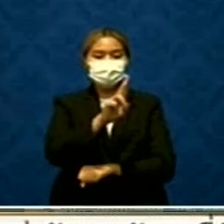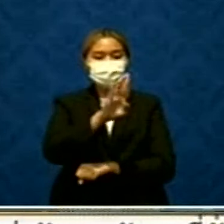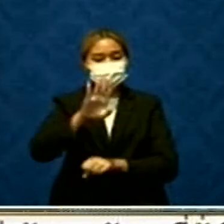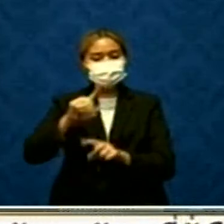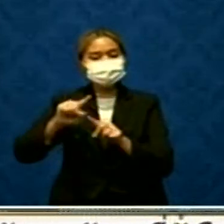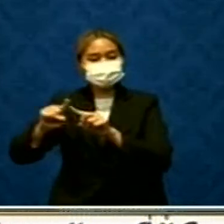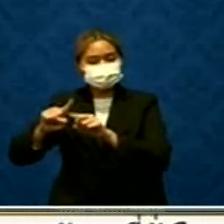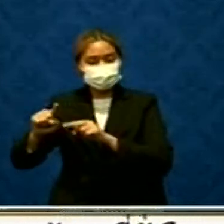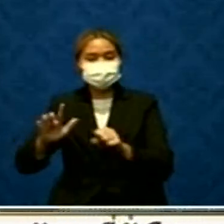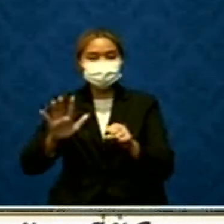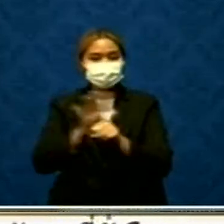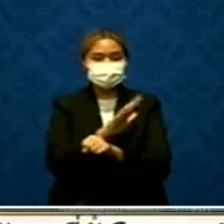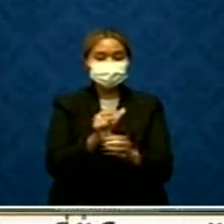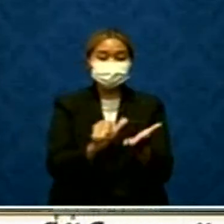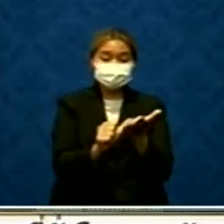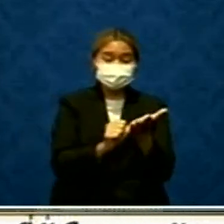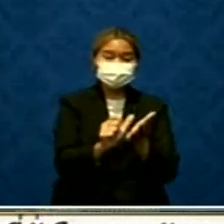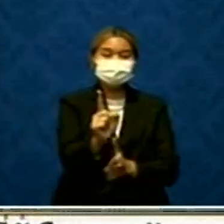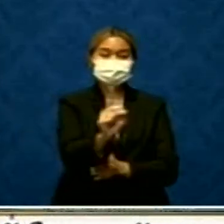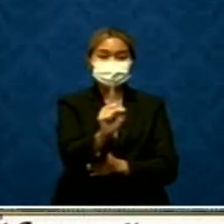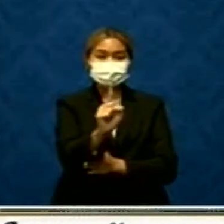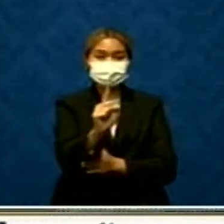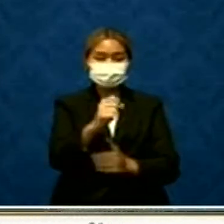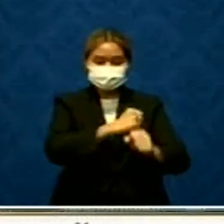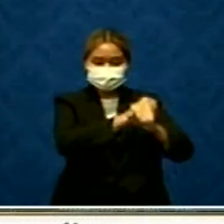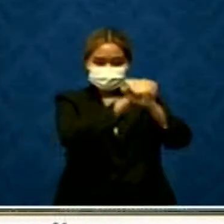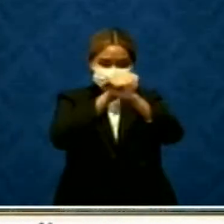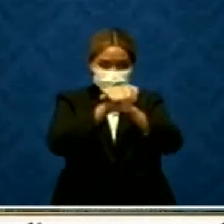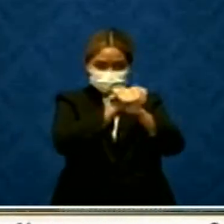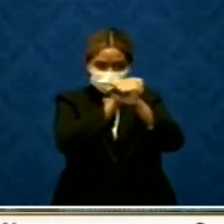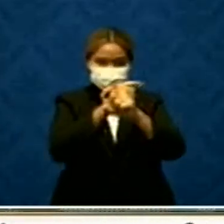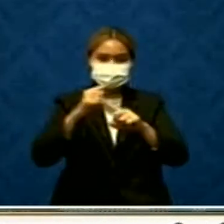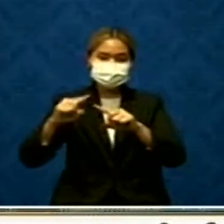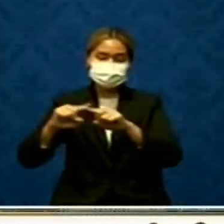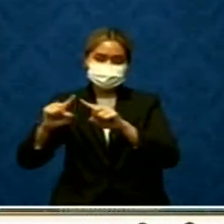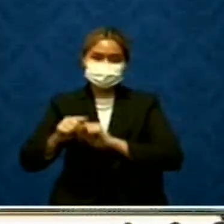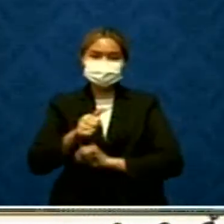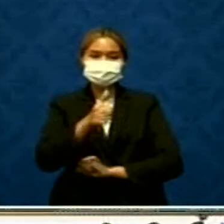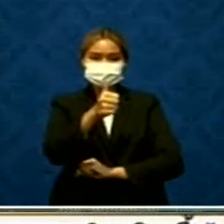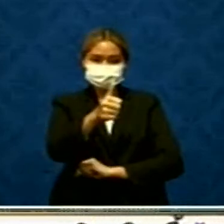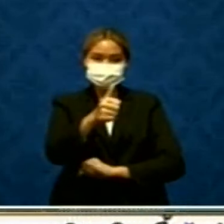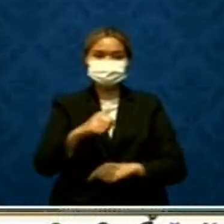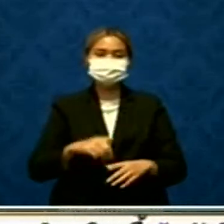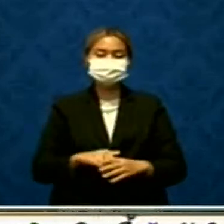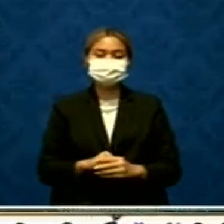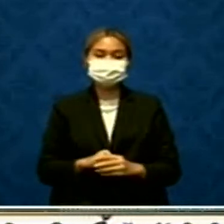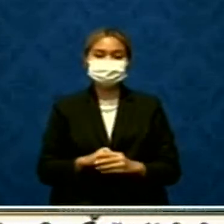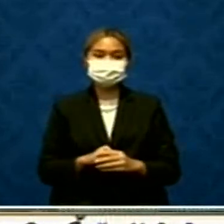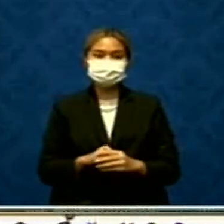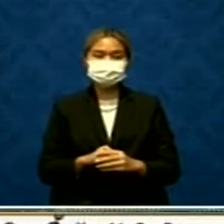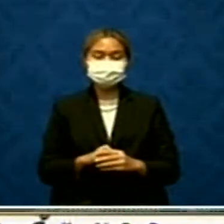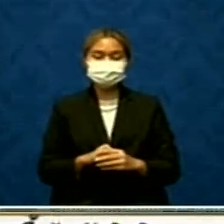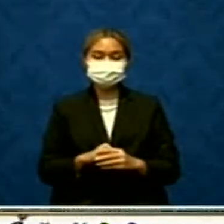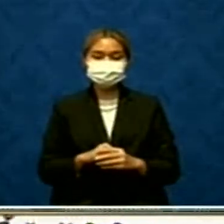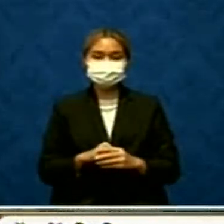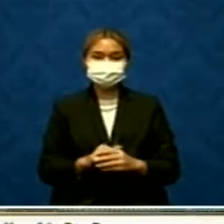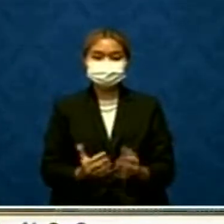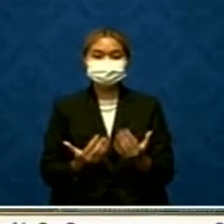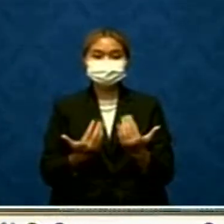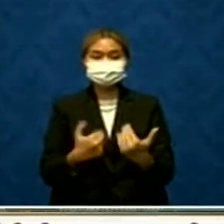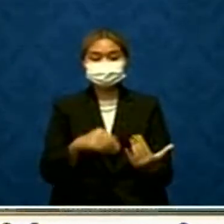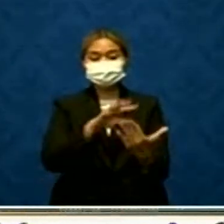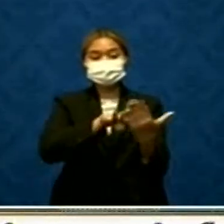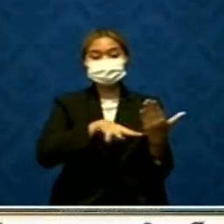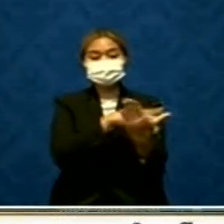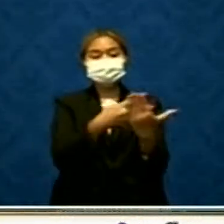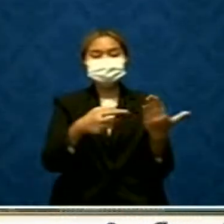ทั้งการแก้ปัญหาอดีตและป้องกันปัญหาที่จะเกิดขึ้นในอนาคต สำหรับรูปแบบการลงทุนนะครับ